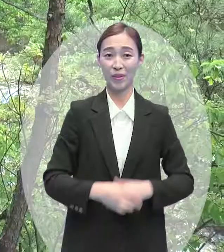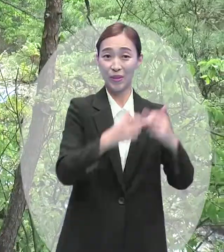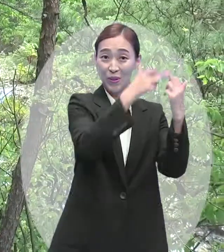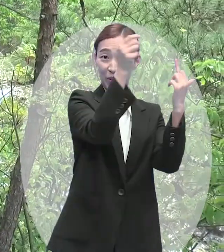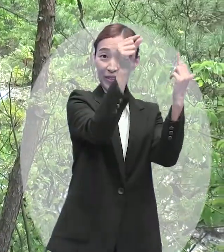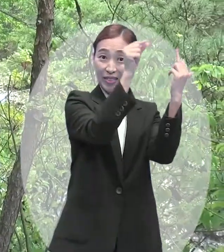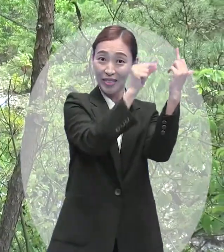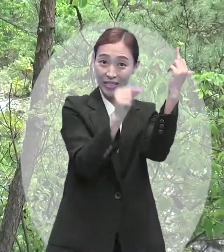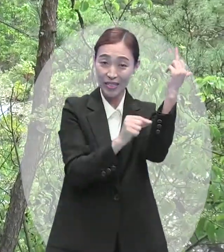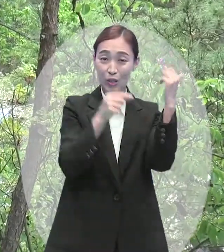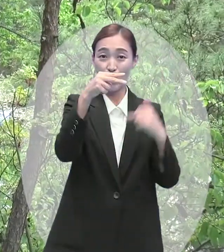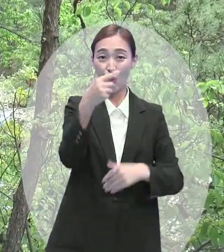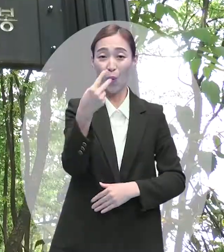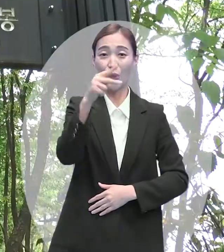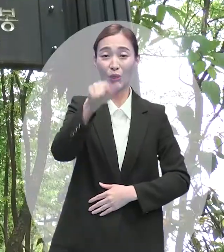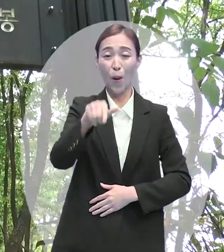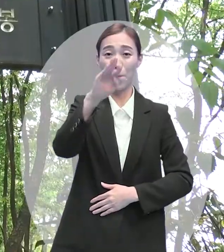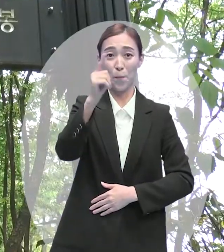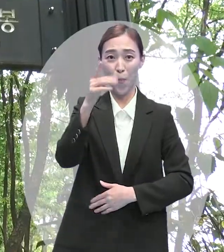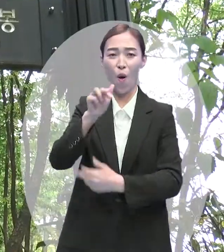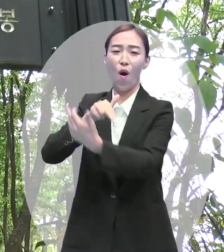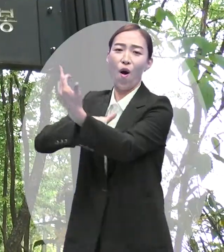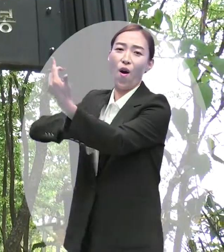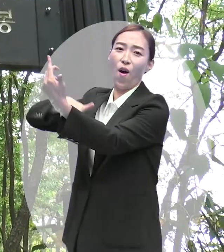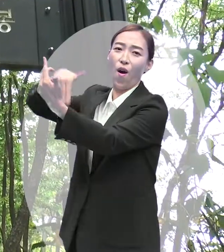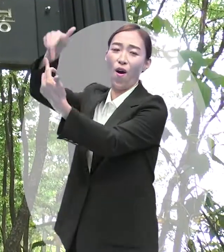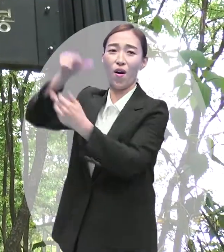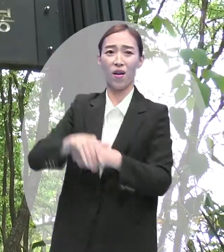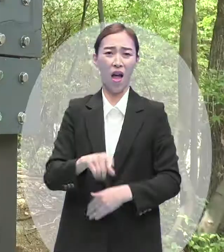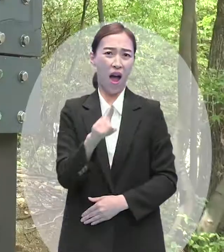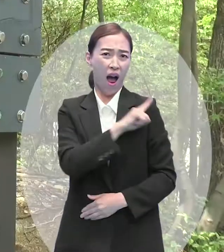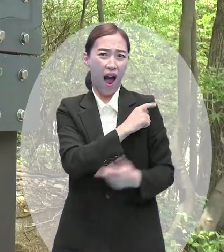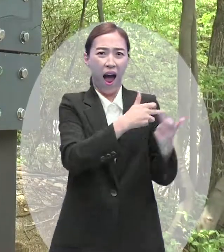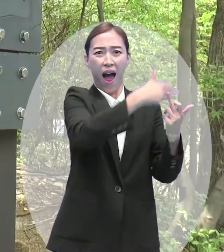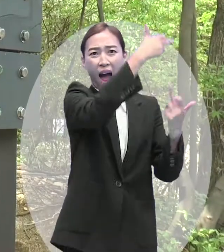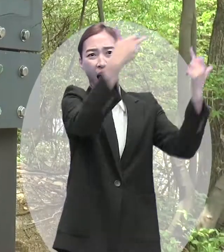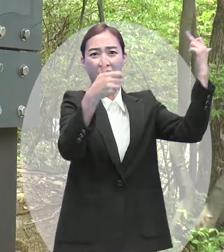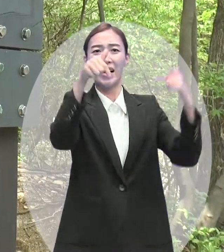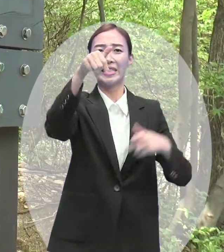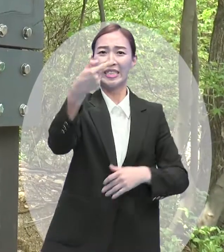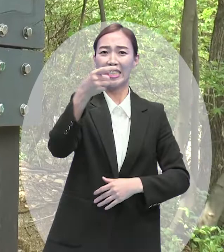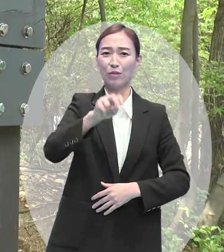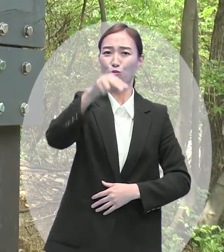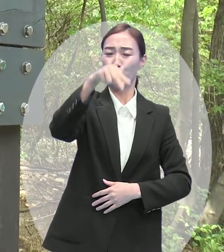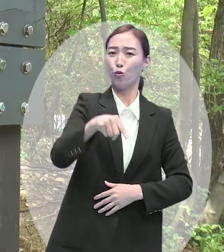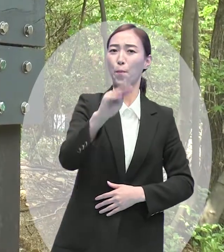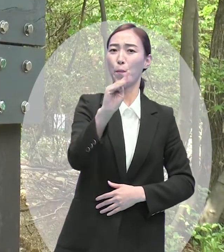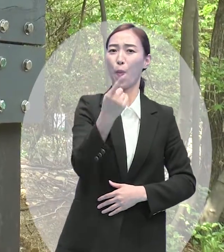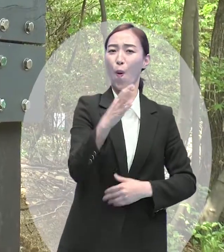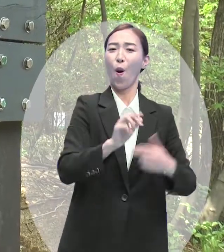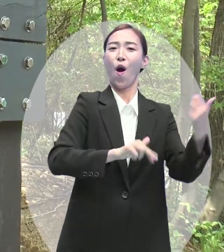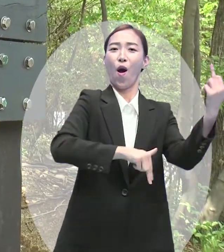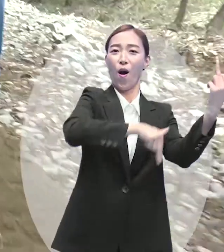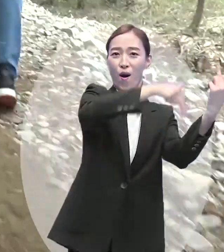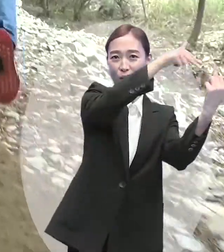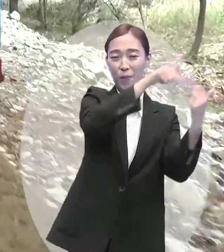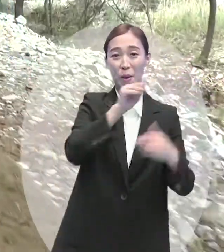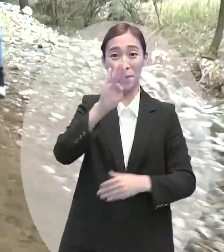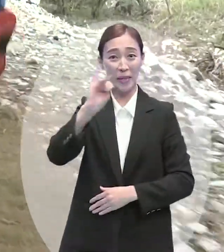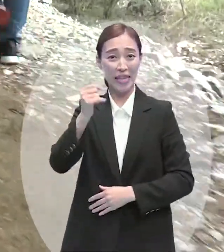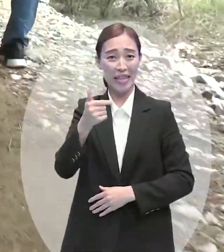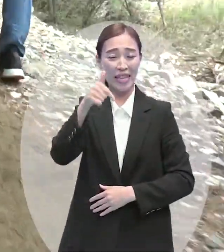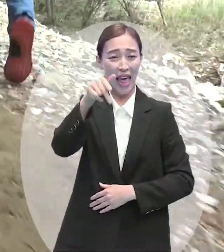수통골에서는 도둑봉으로 오르는 등산로가 있고 가장 높은 금수봉 등산로와